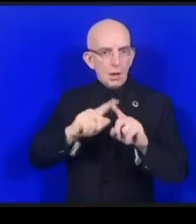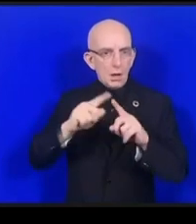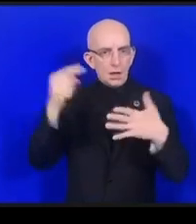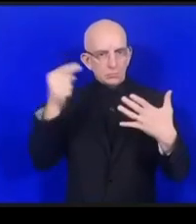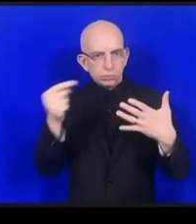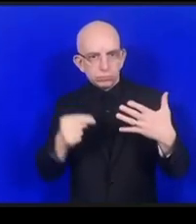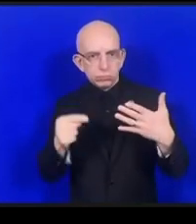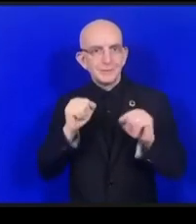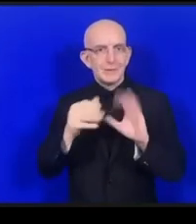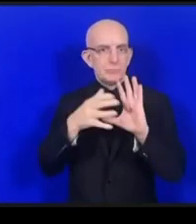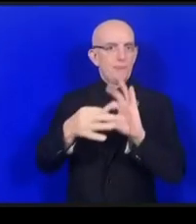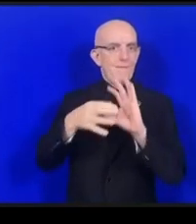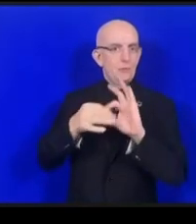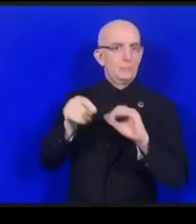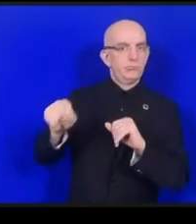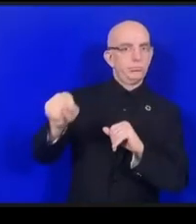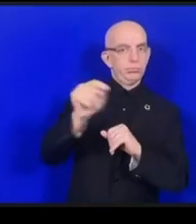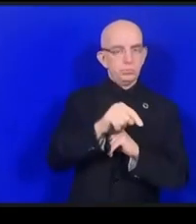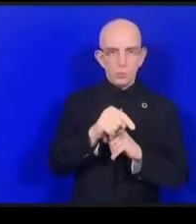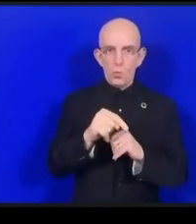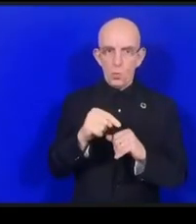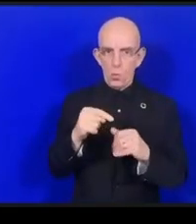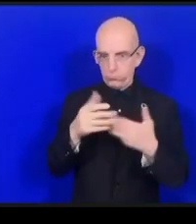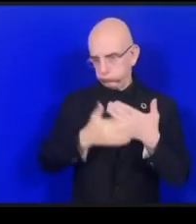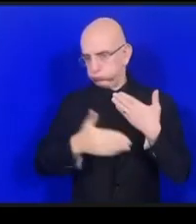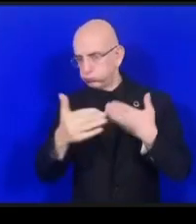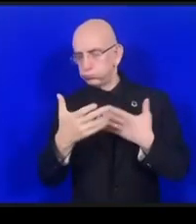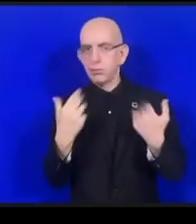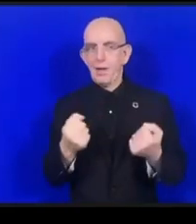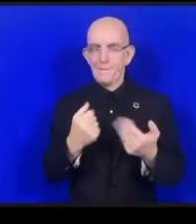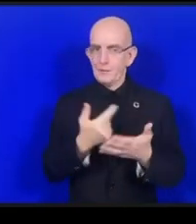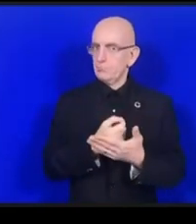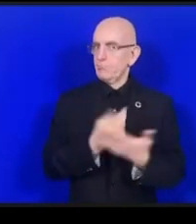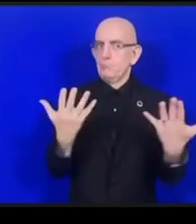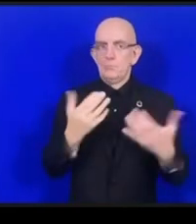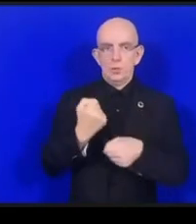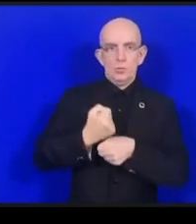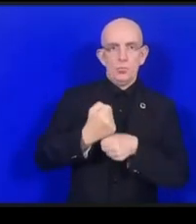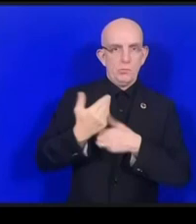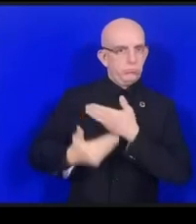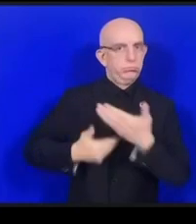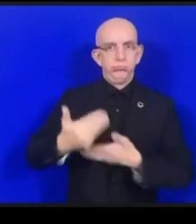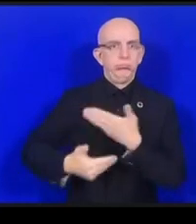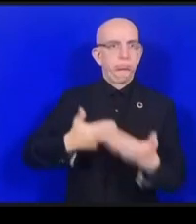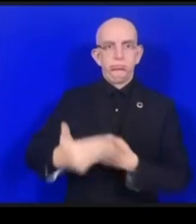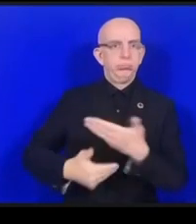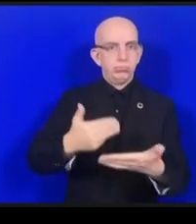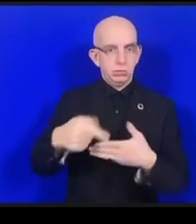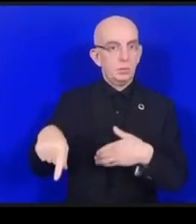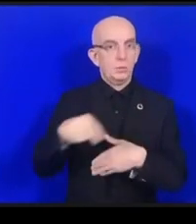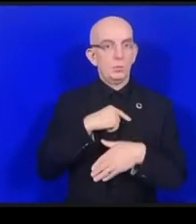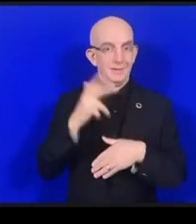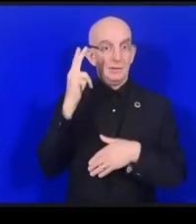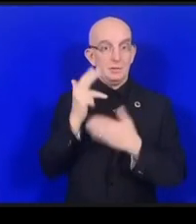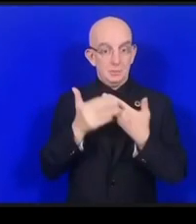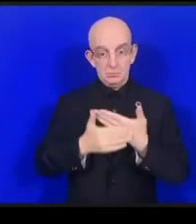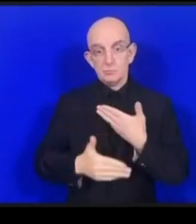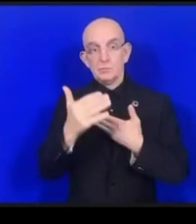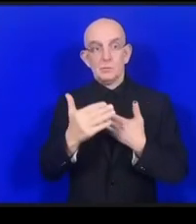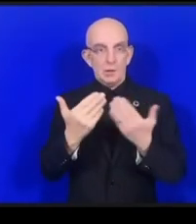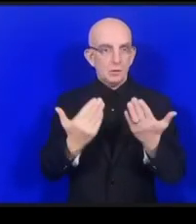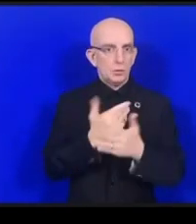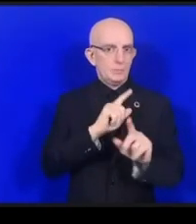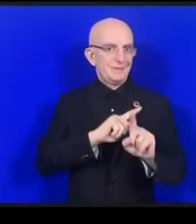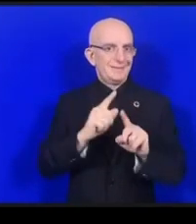сторон мы продолжим нашу работу добавляя новые аспекты к ней в зависимости от